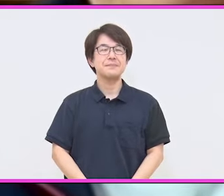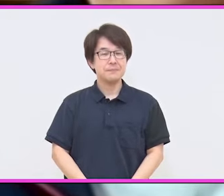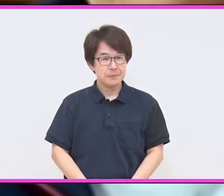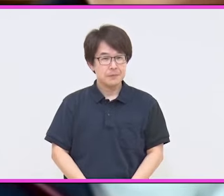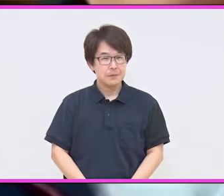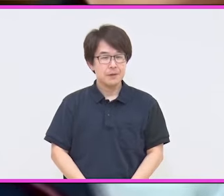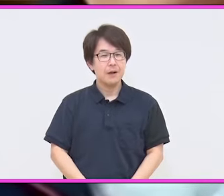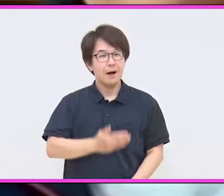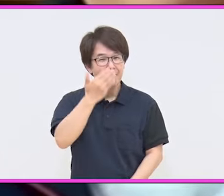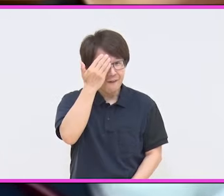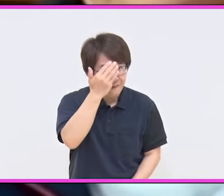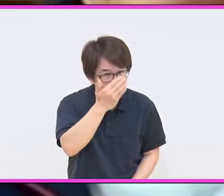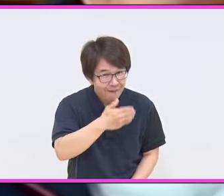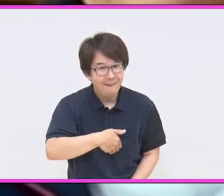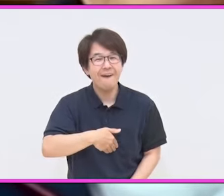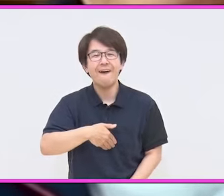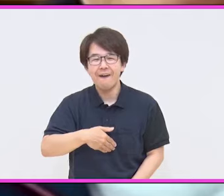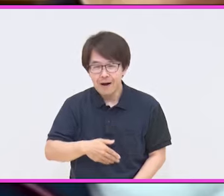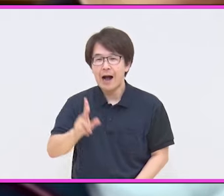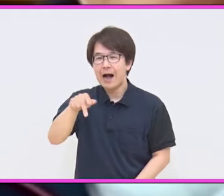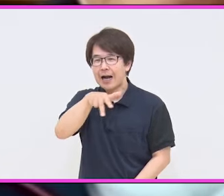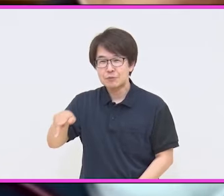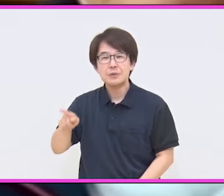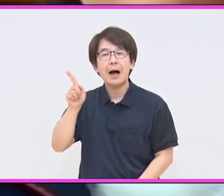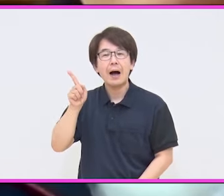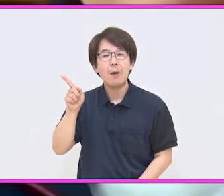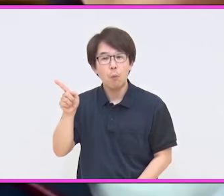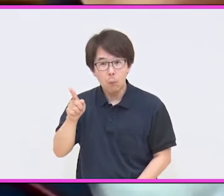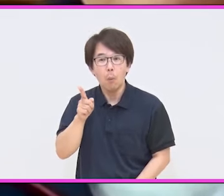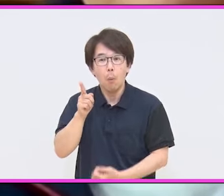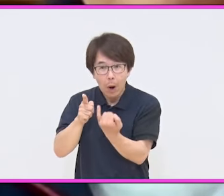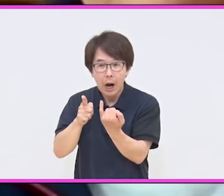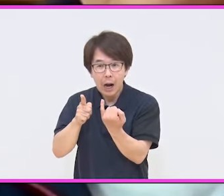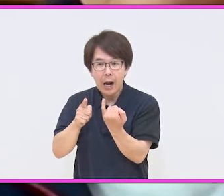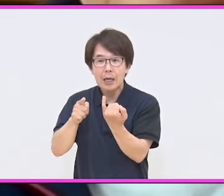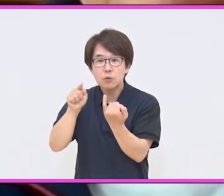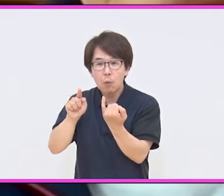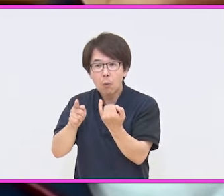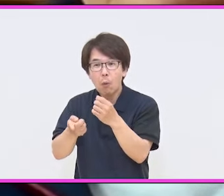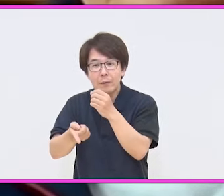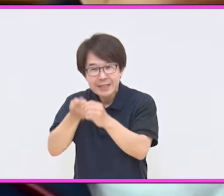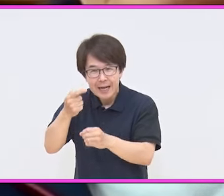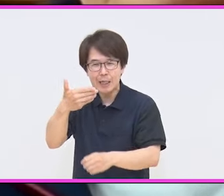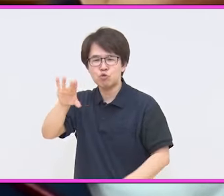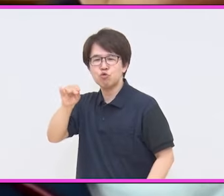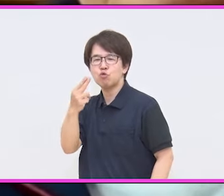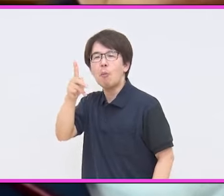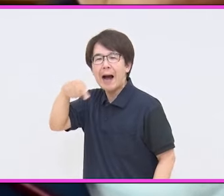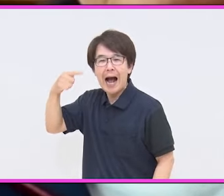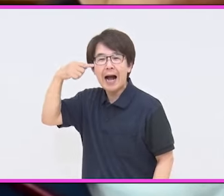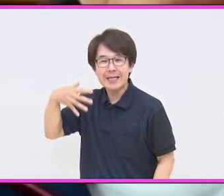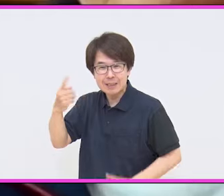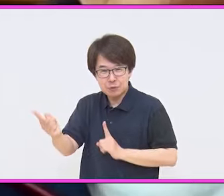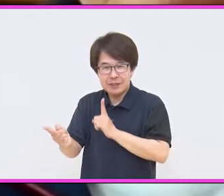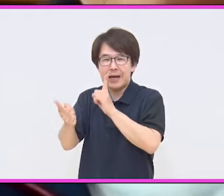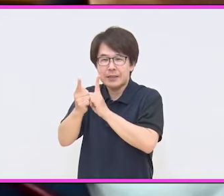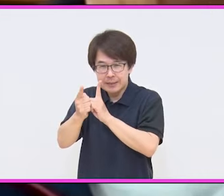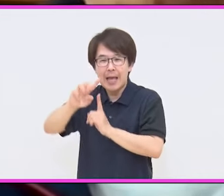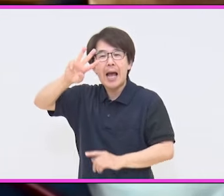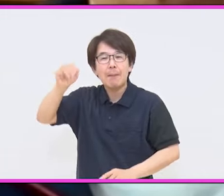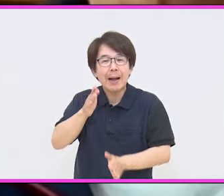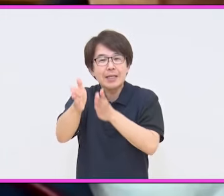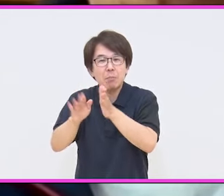そこからカズさんは最初のお話にあった通りグッドマン博士と出会ってパラスポーツに取り組まれたわけなんですけれども